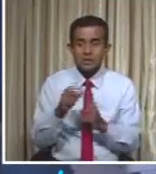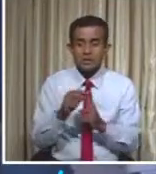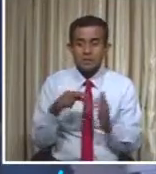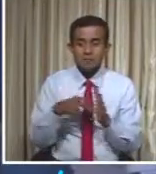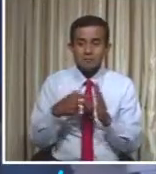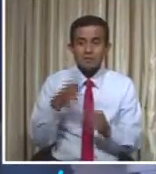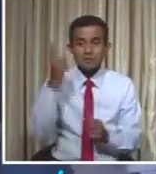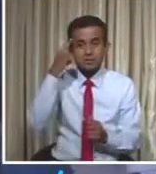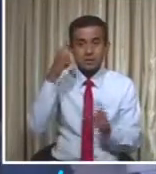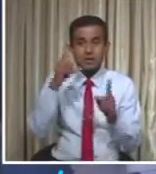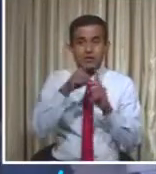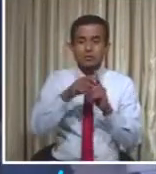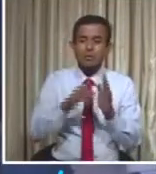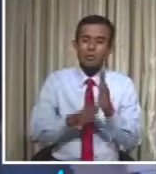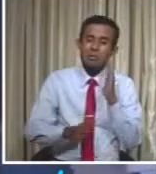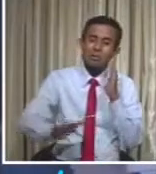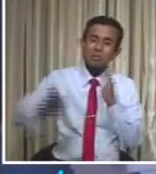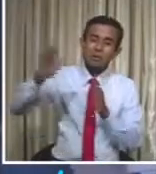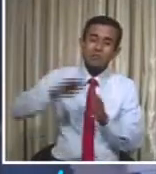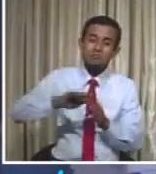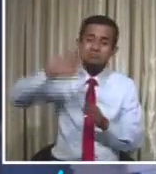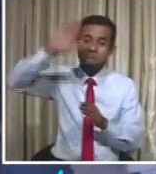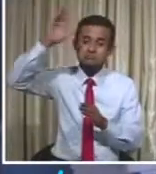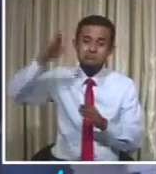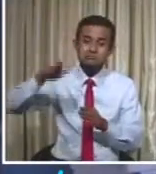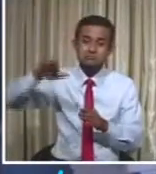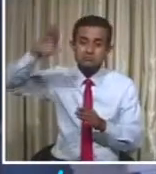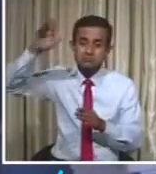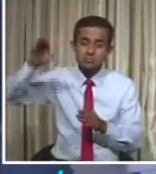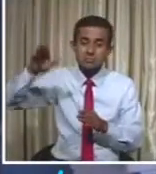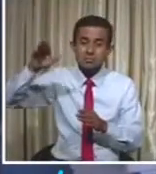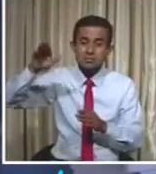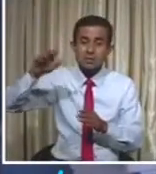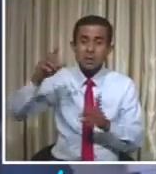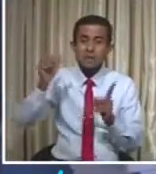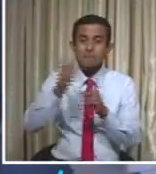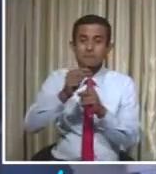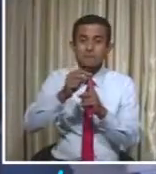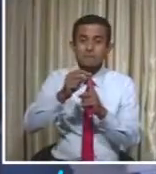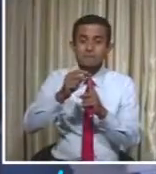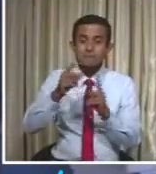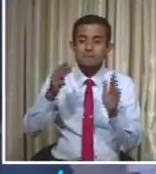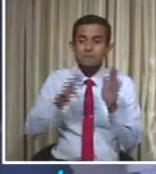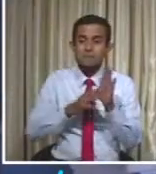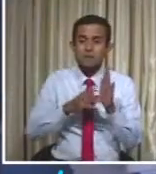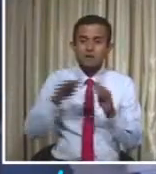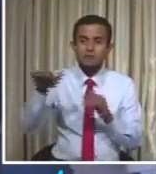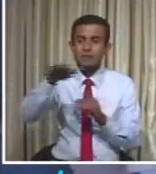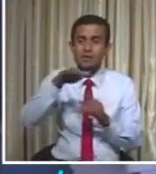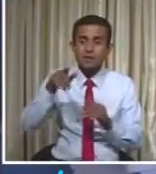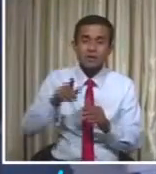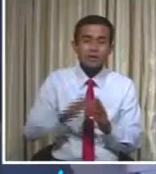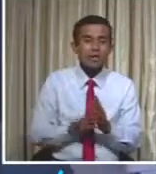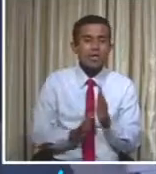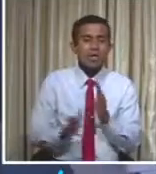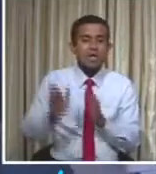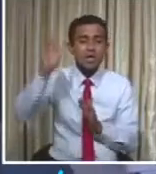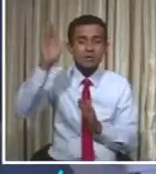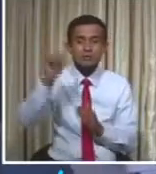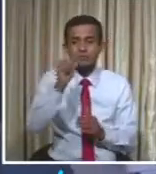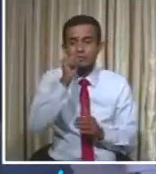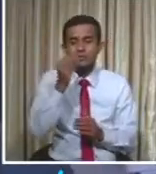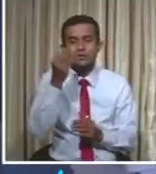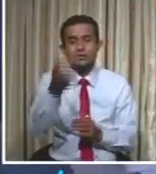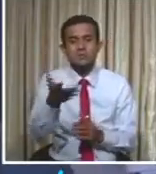ඔය කියන දොම්පේ ඈත කෙළවරේ තියෙන අර කඳු ප්‍රදේශවලට පරකඩ මුල්ල මඩ පොළවත්ත කියන මඩේ පොළවත්ත කියන ප්‍රදේශවලට ඔකින් වතුර ඉන්නේ